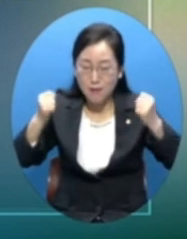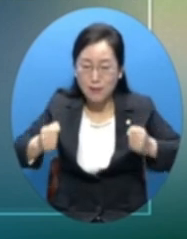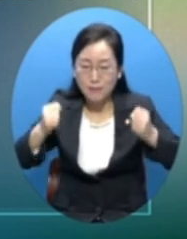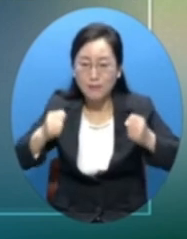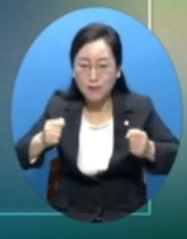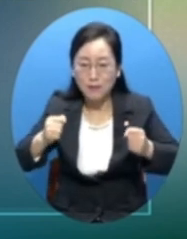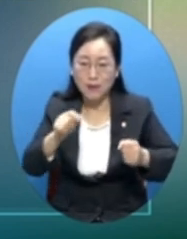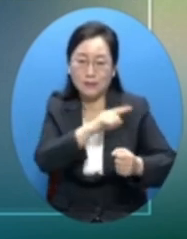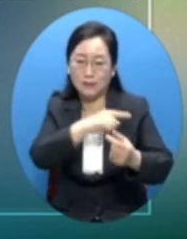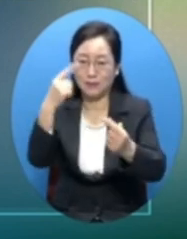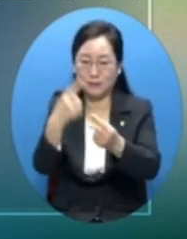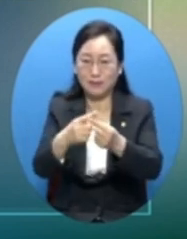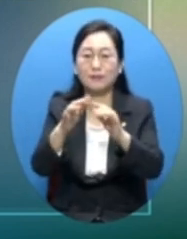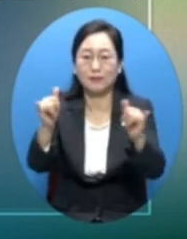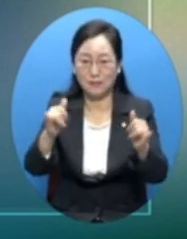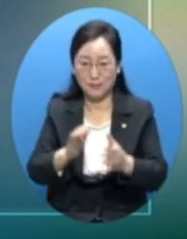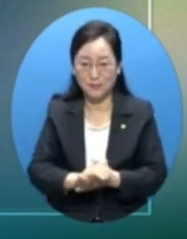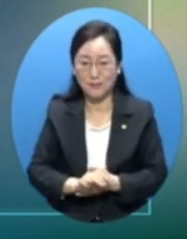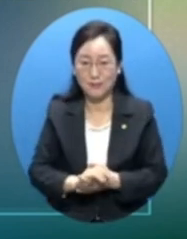비킬라입니다.